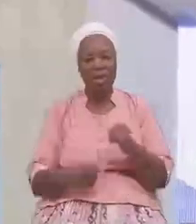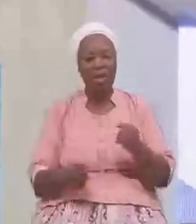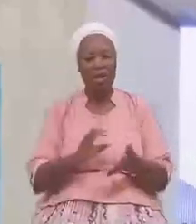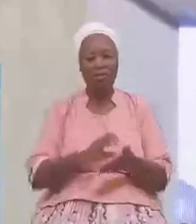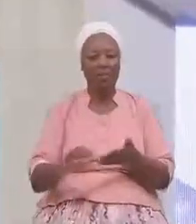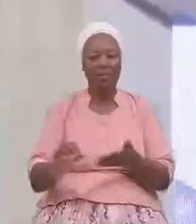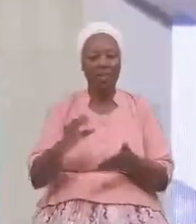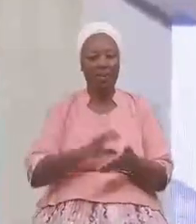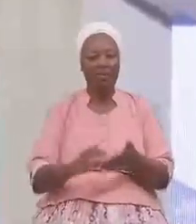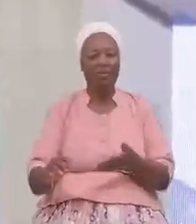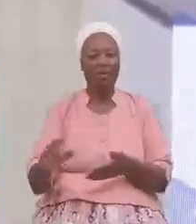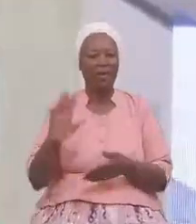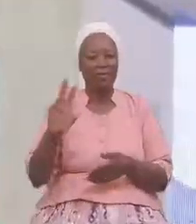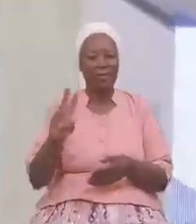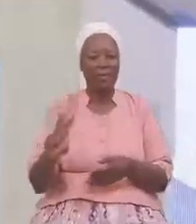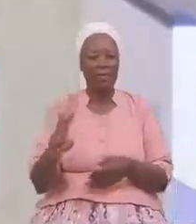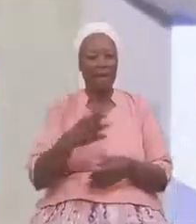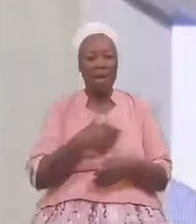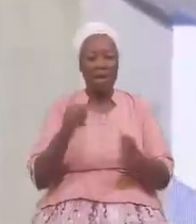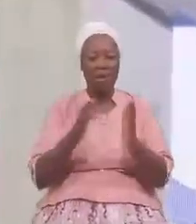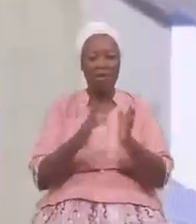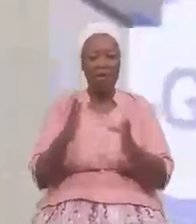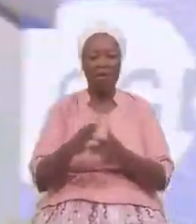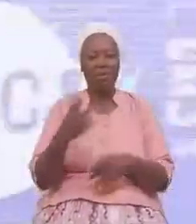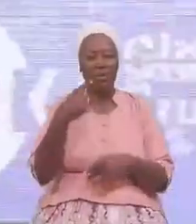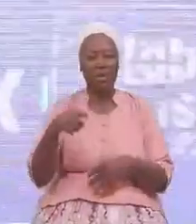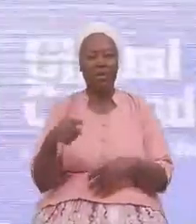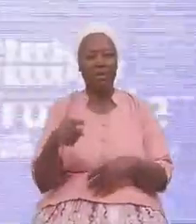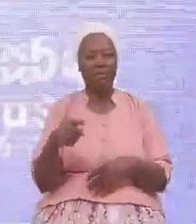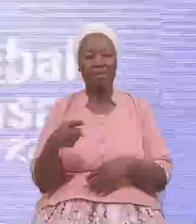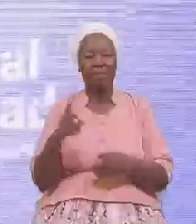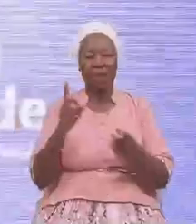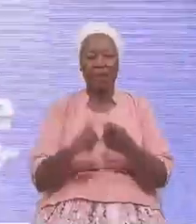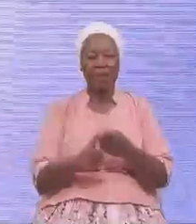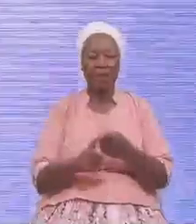52. Et Jésus lui dit, va,